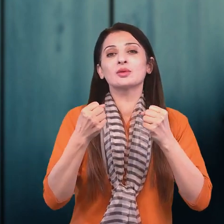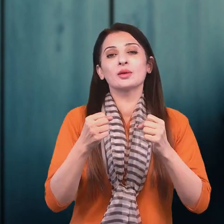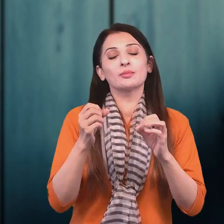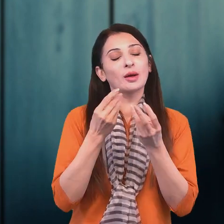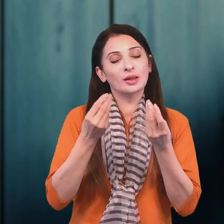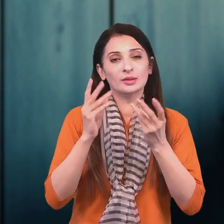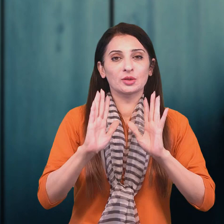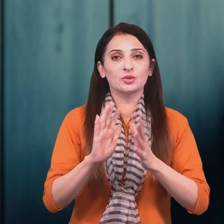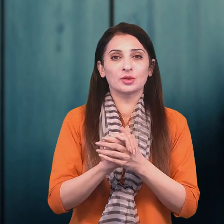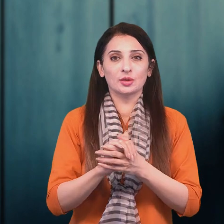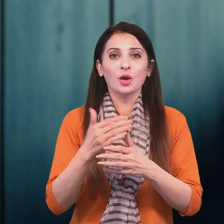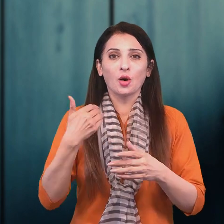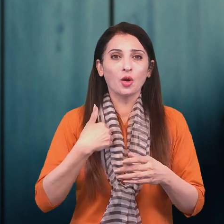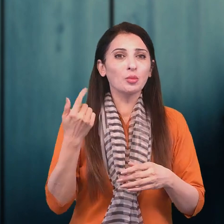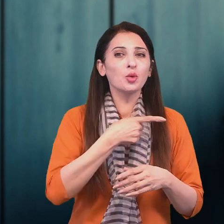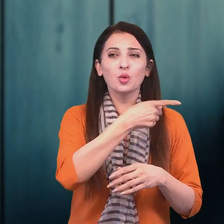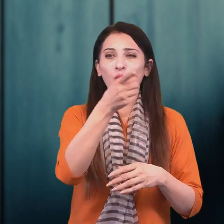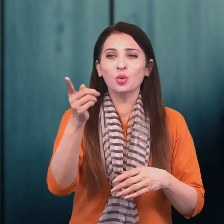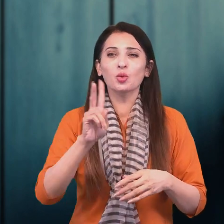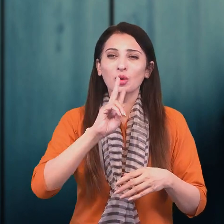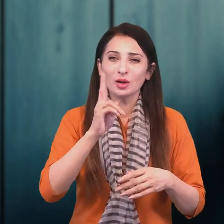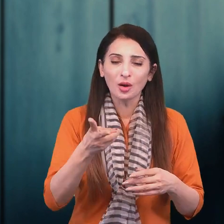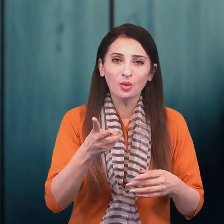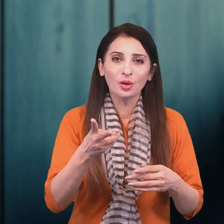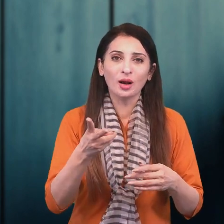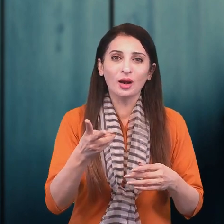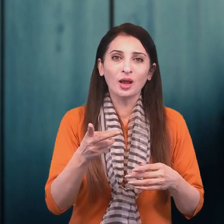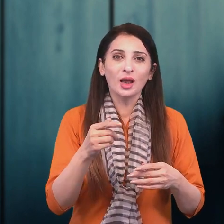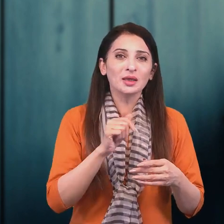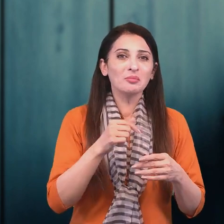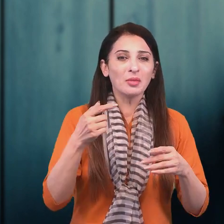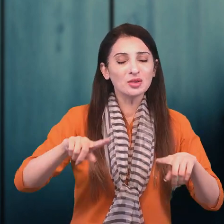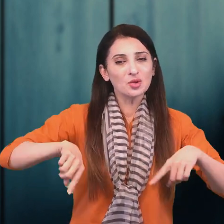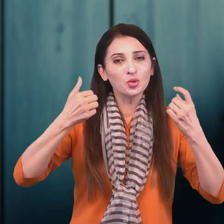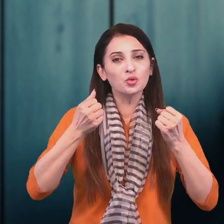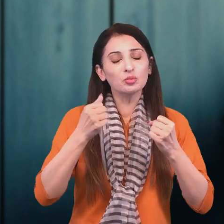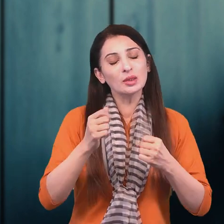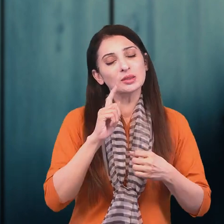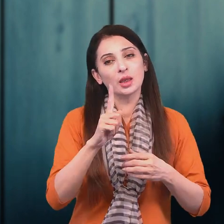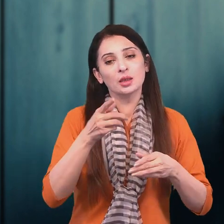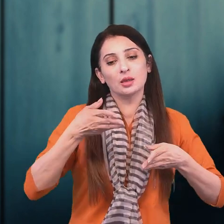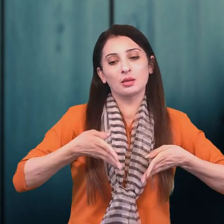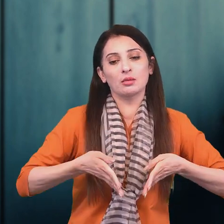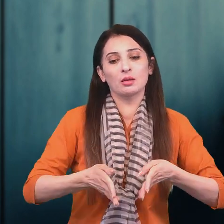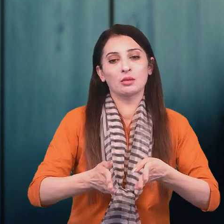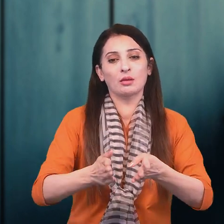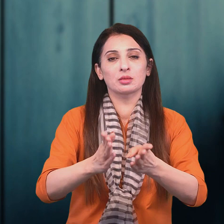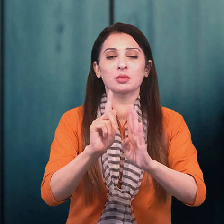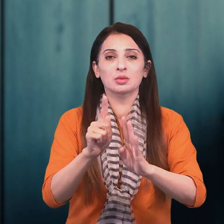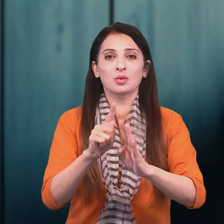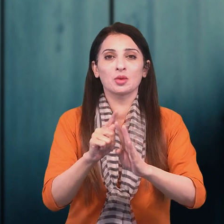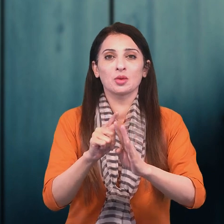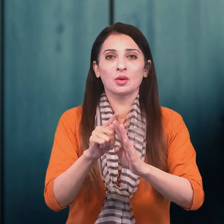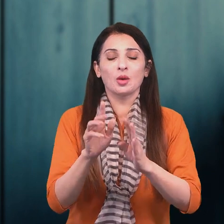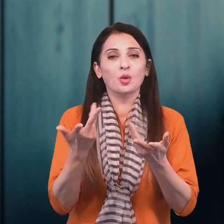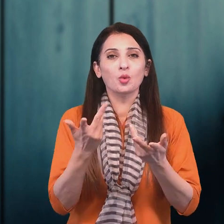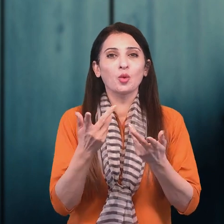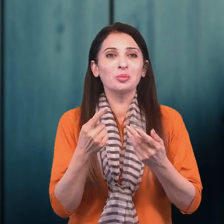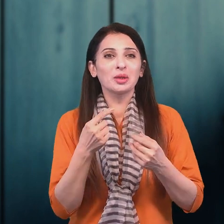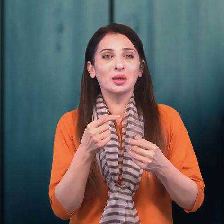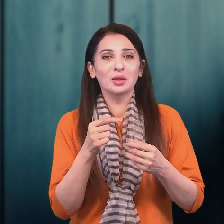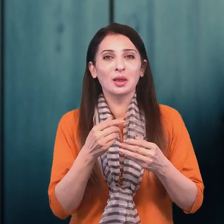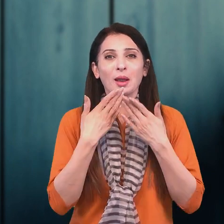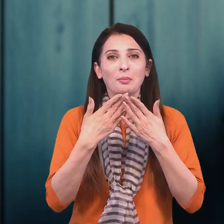کے نوجوان ہیں، ان سے بھی وہ شکوہ ہے کہ وہ ایک ہی ڈگر پر چل پڑے ہیں اور اپنی ڈگری کے ساتھ